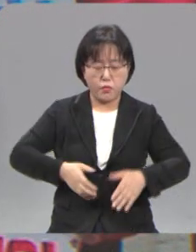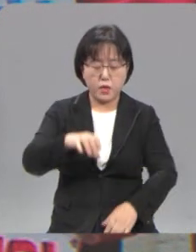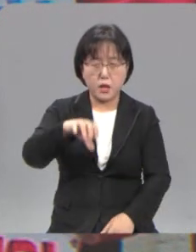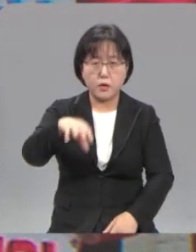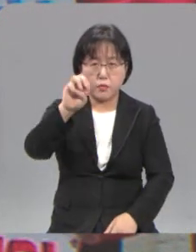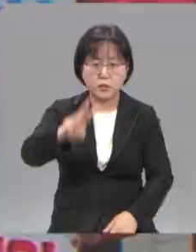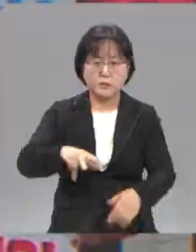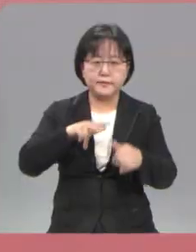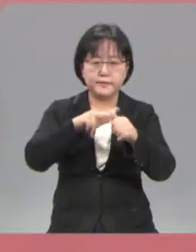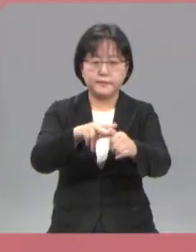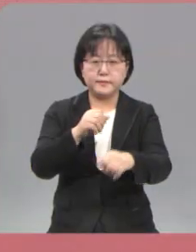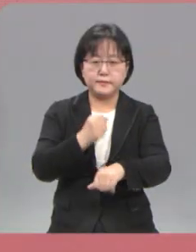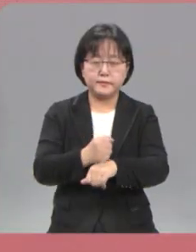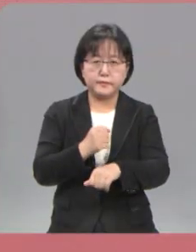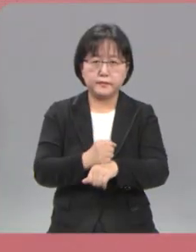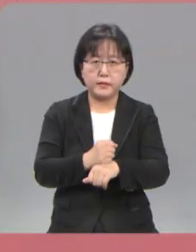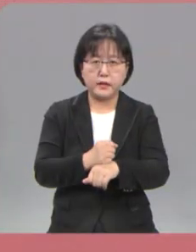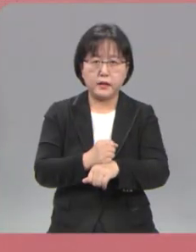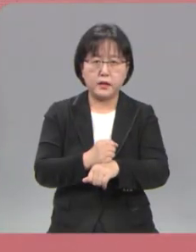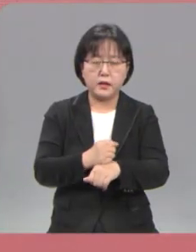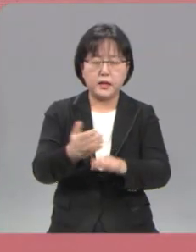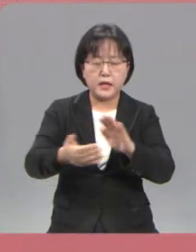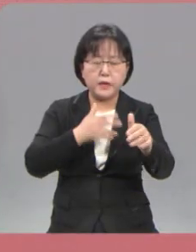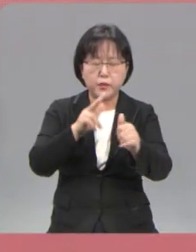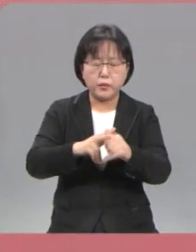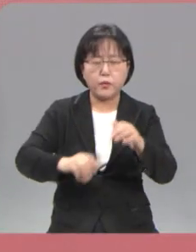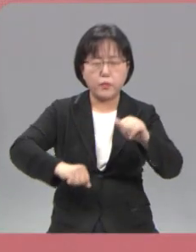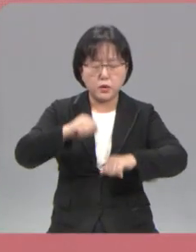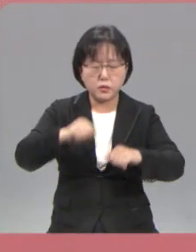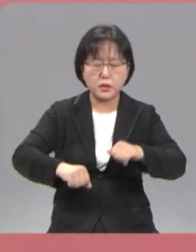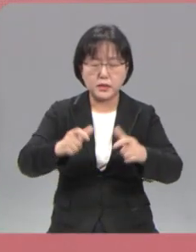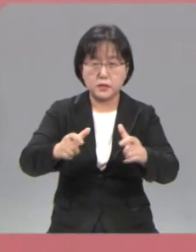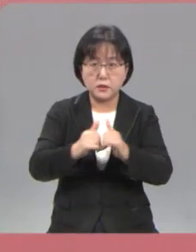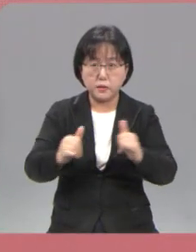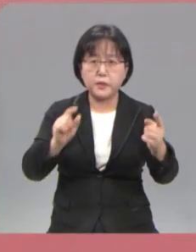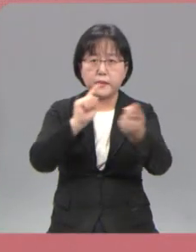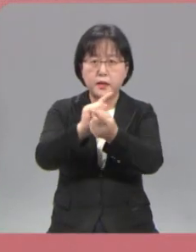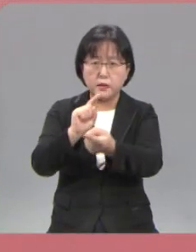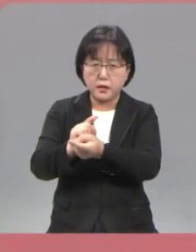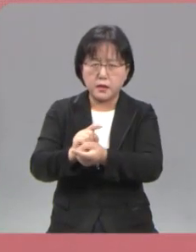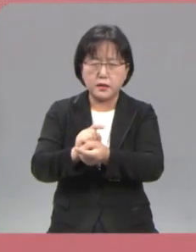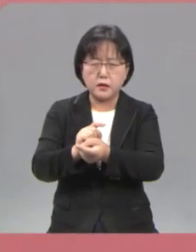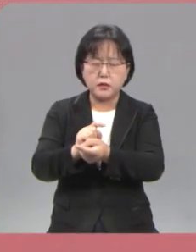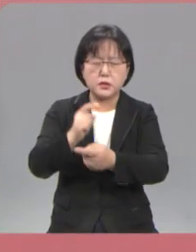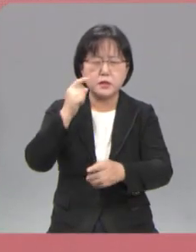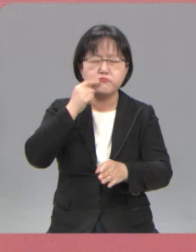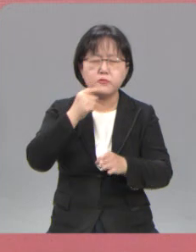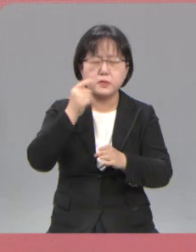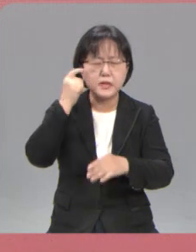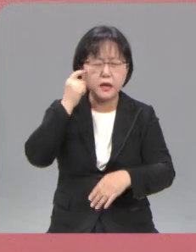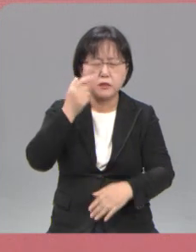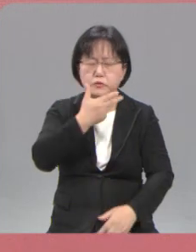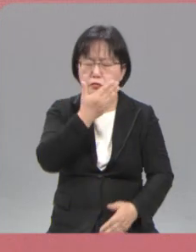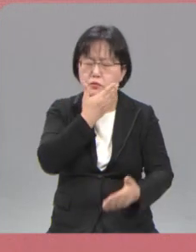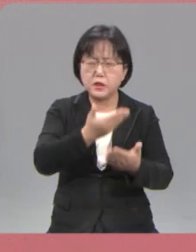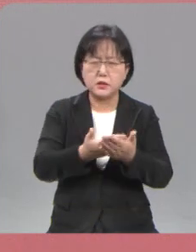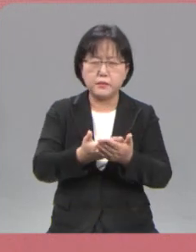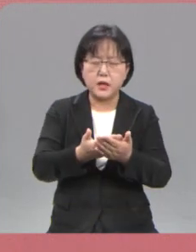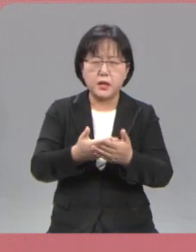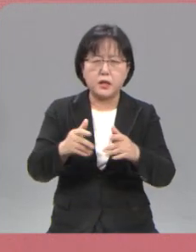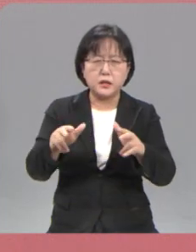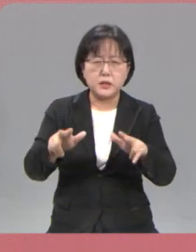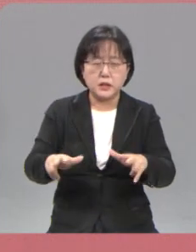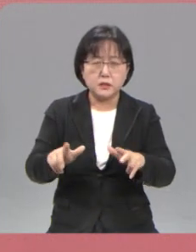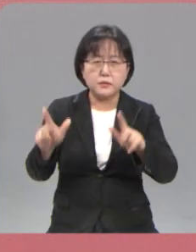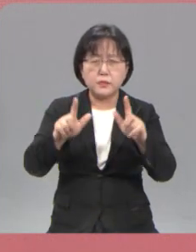출마하게 되었습니다 그렇게 예비 후서 뛰며 주민들을 만나 보니 이념도 중요하지만 결국 당면한 민생 문제를